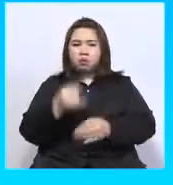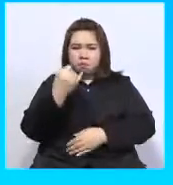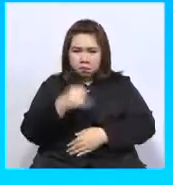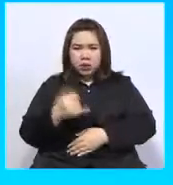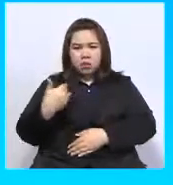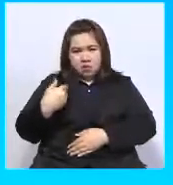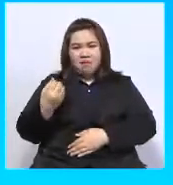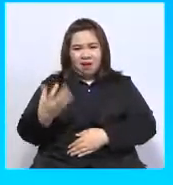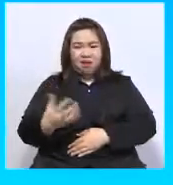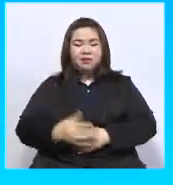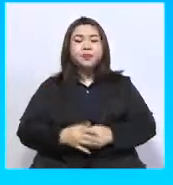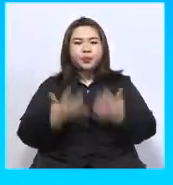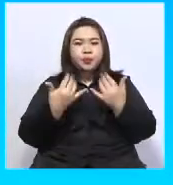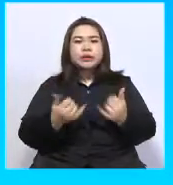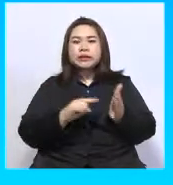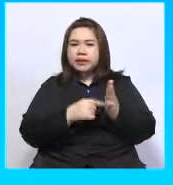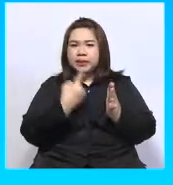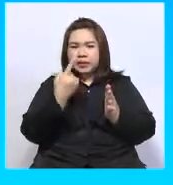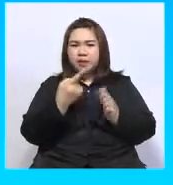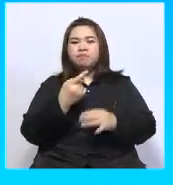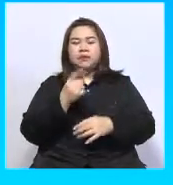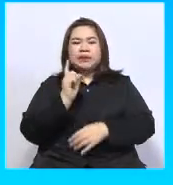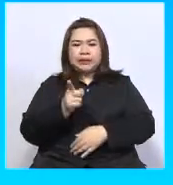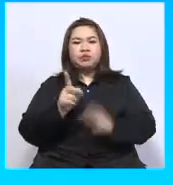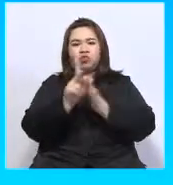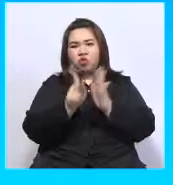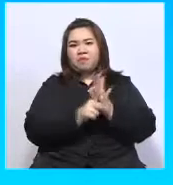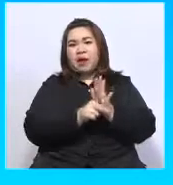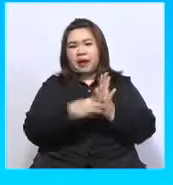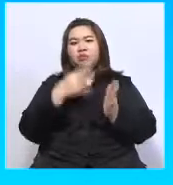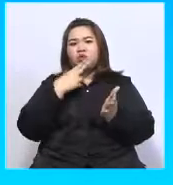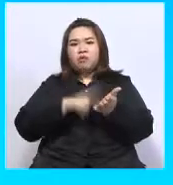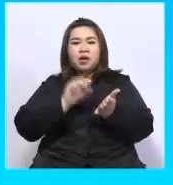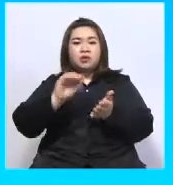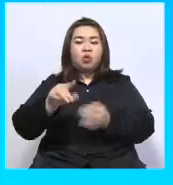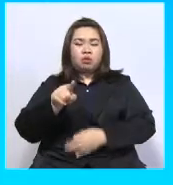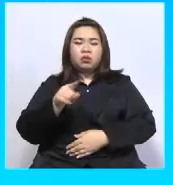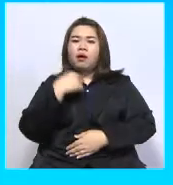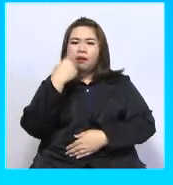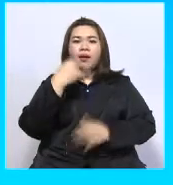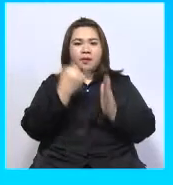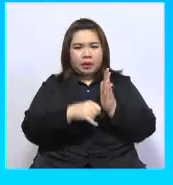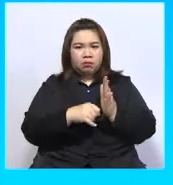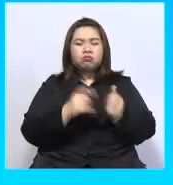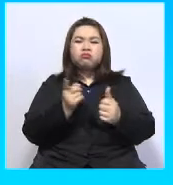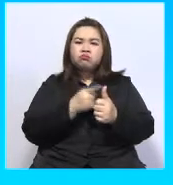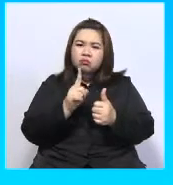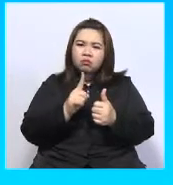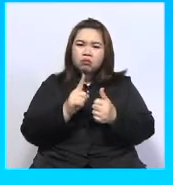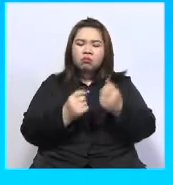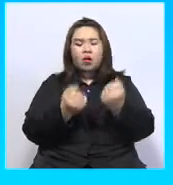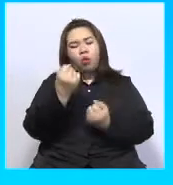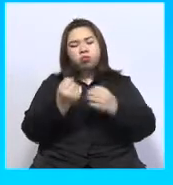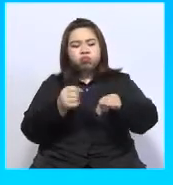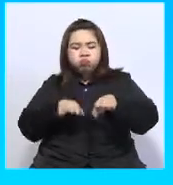เยอะมาก แล้ววนนี้ก็เริ่มบงคับใช้กดหมายและออกใบสั่งสำหับผู้ที่ฝาฝื้น ไมวจะเป็นคั